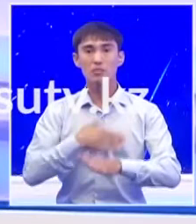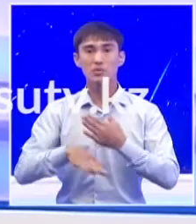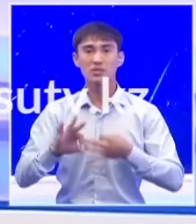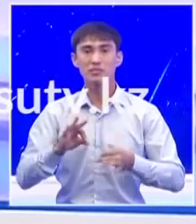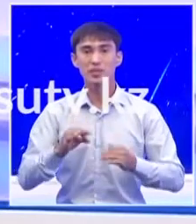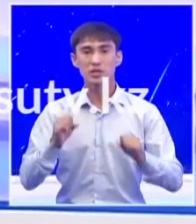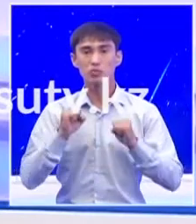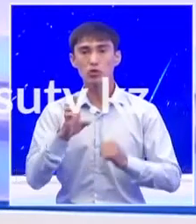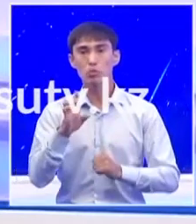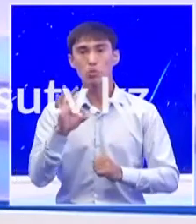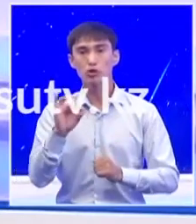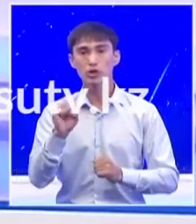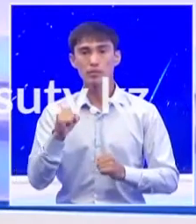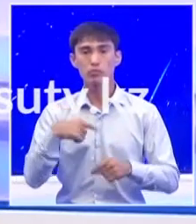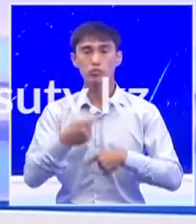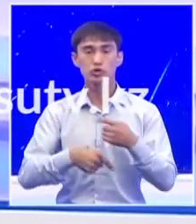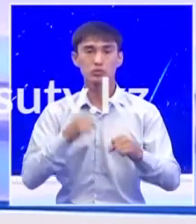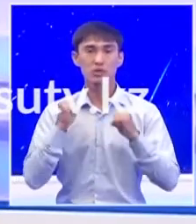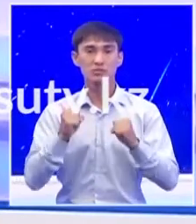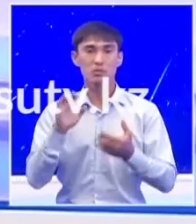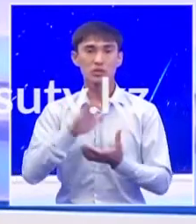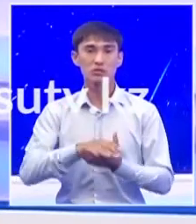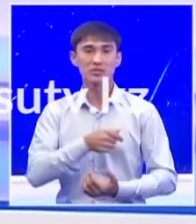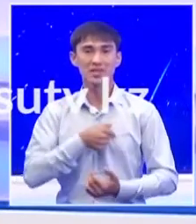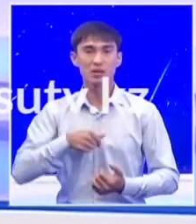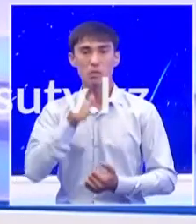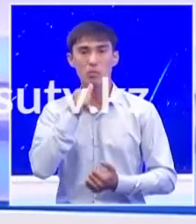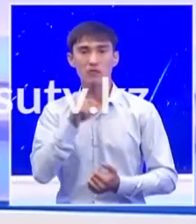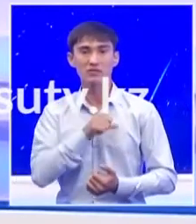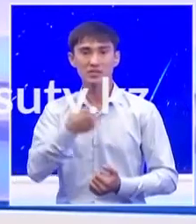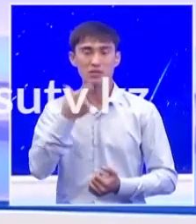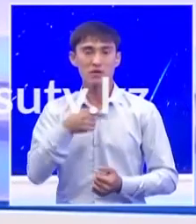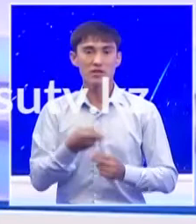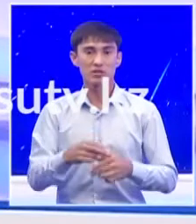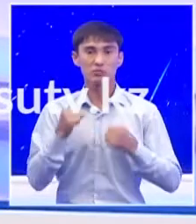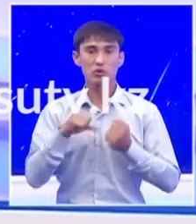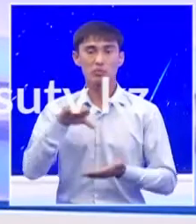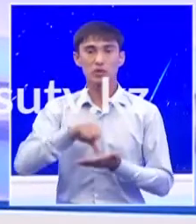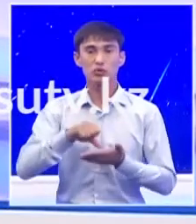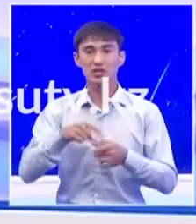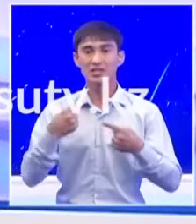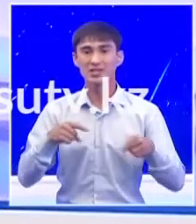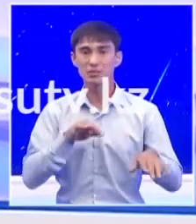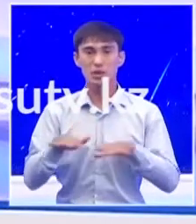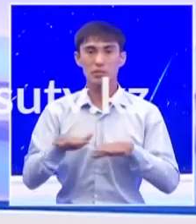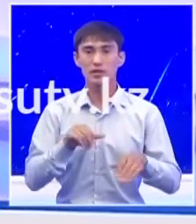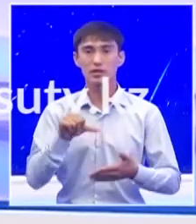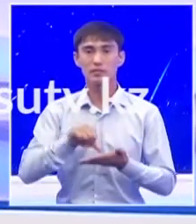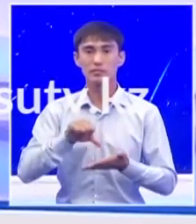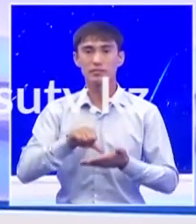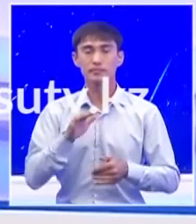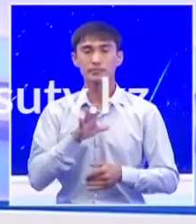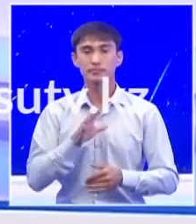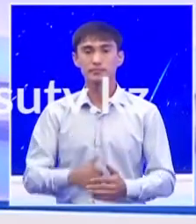«Боча». Будущие спортсмены познакомились с тренером, попробовали себя в этом спорте и приняли участие в различных мероприятиях. Продолжит